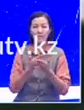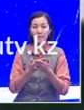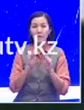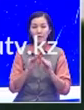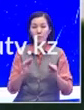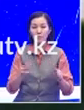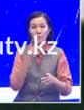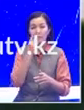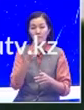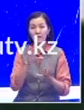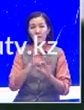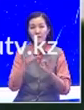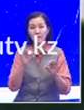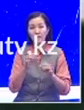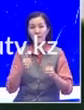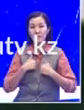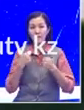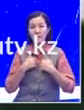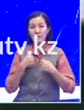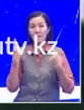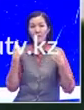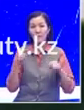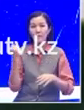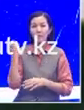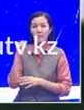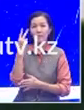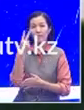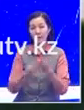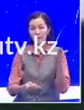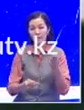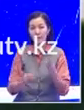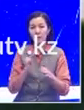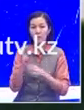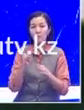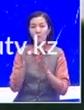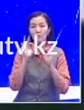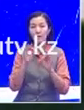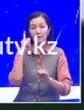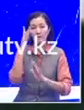то постарайтесь объяснить, что в жизни бывают победители и проигравшие, и научить правильно воспринимать плохие моменты.